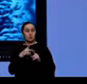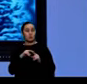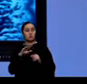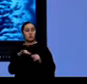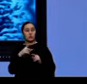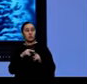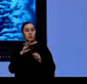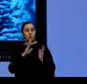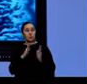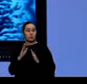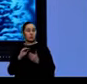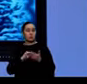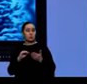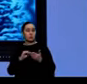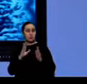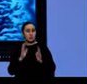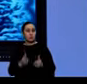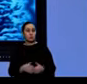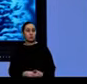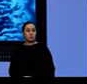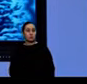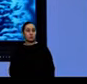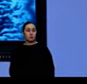Undan keyin tartib bilan yozib chiqing.